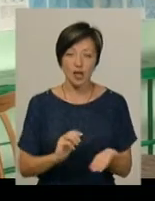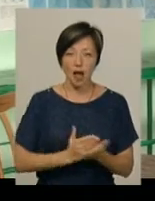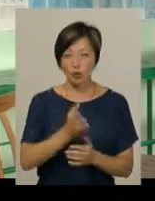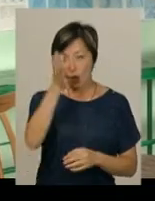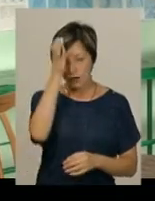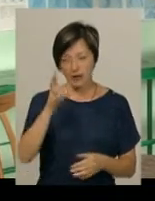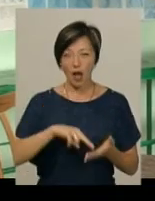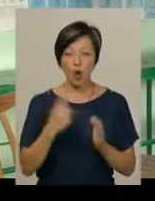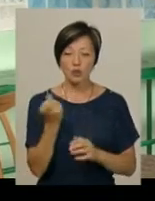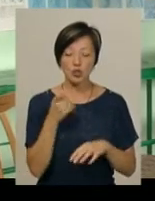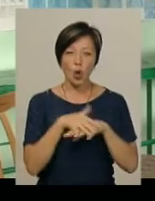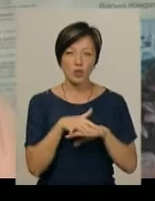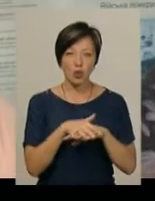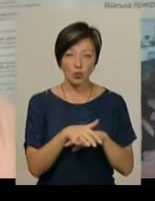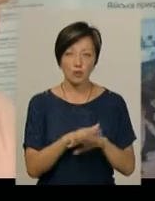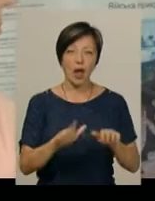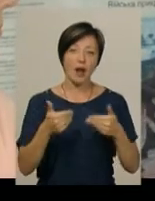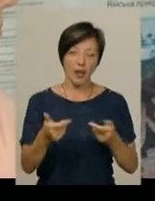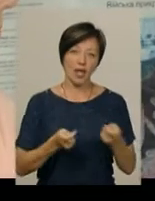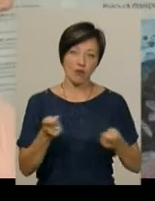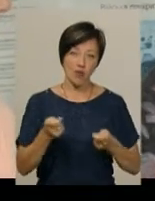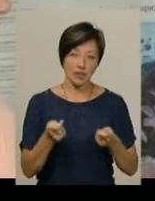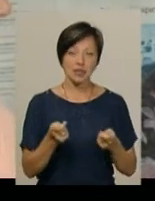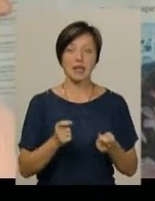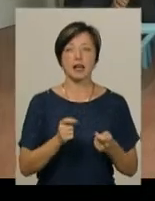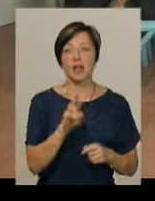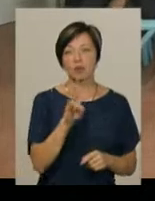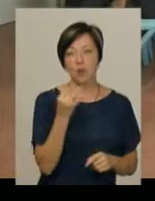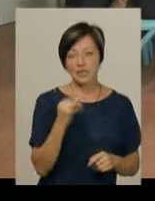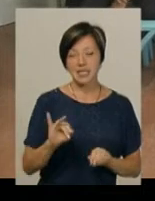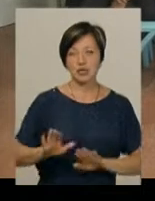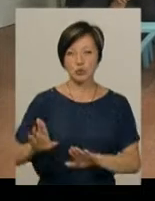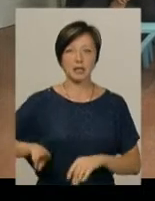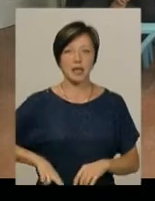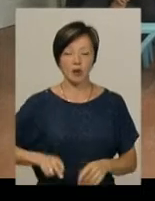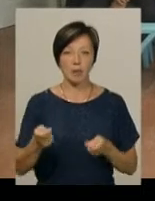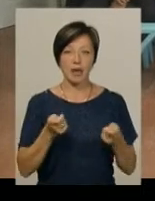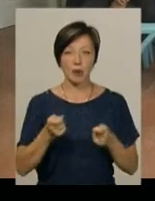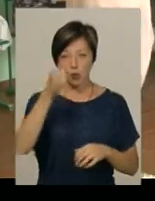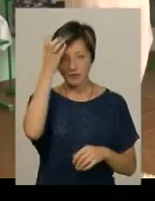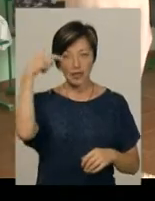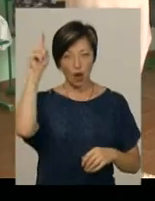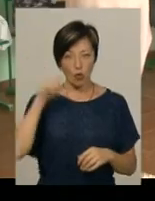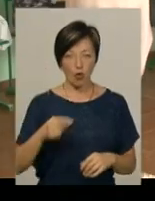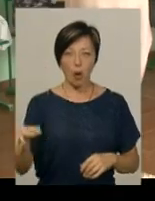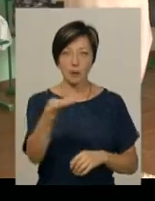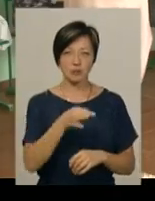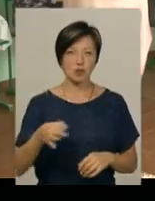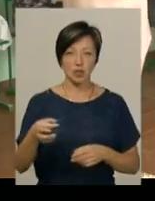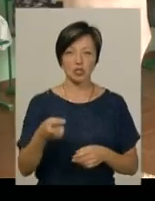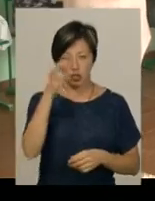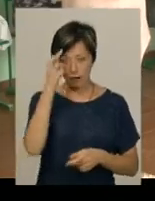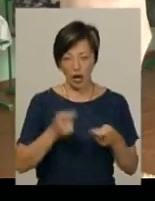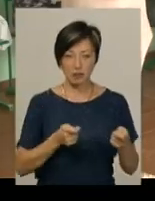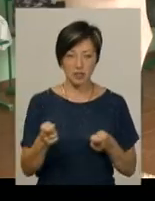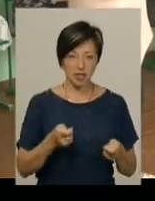освіти та економічними розрахунками радили керуватися проскурівчанам Сергій Яцковський та заступник директора департаменту освіти і науки обласної державної